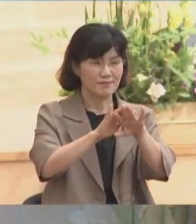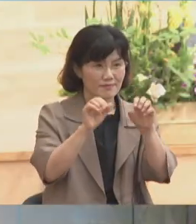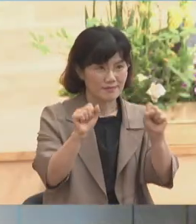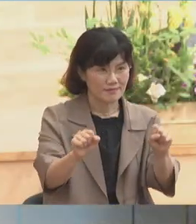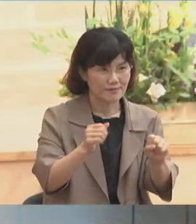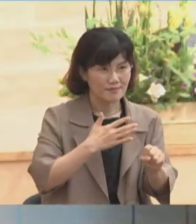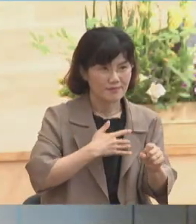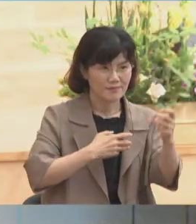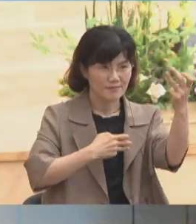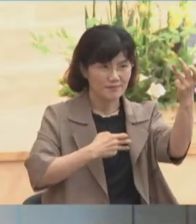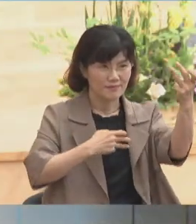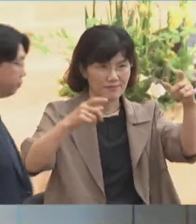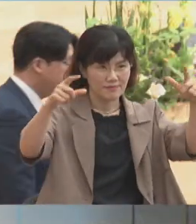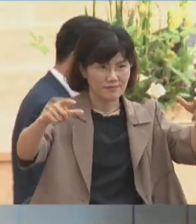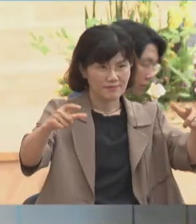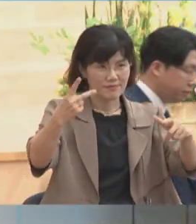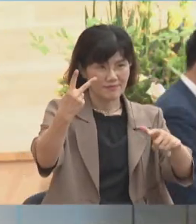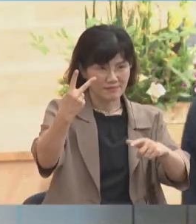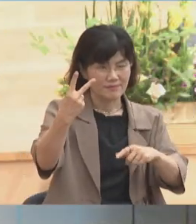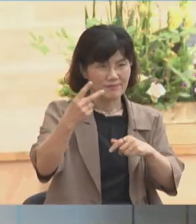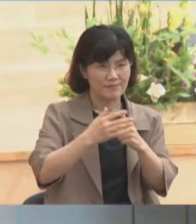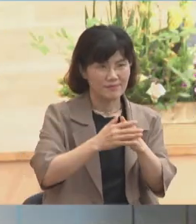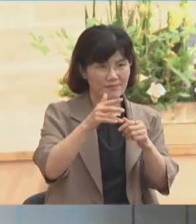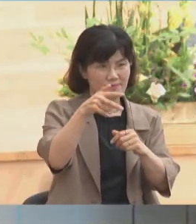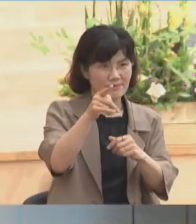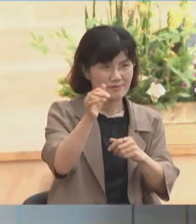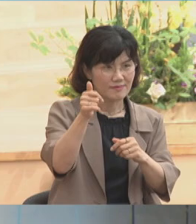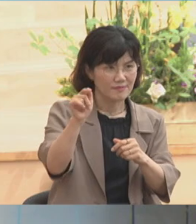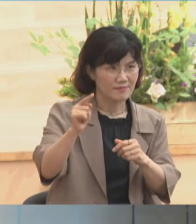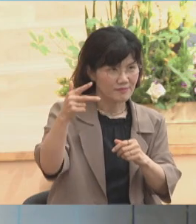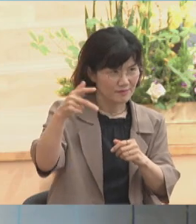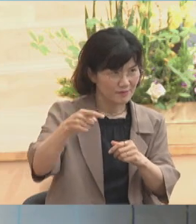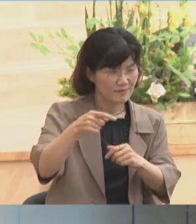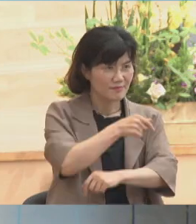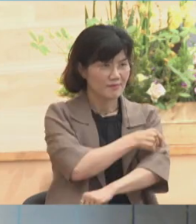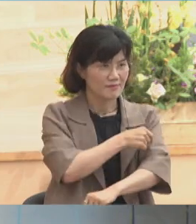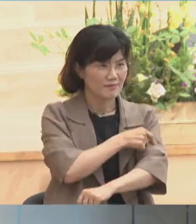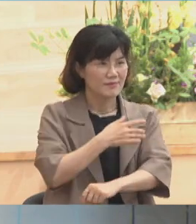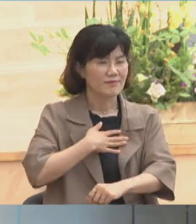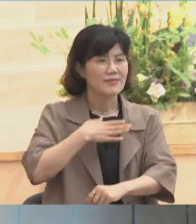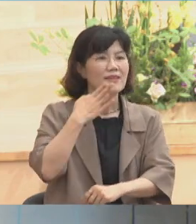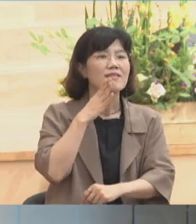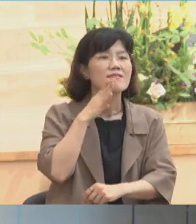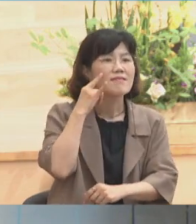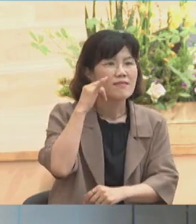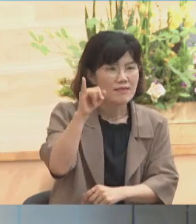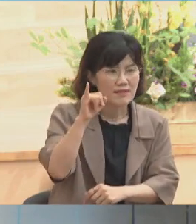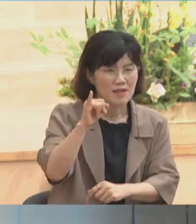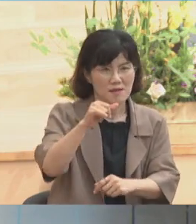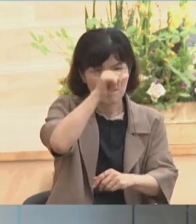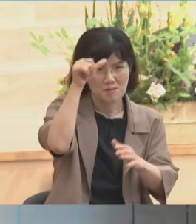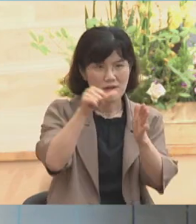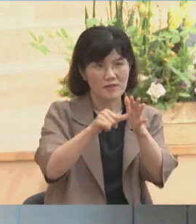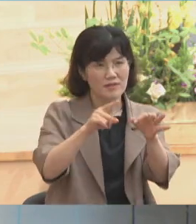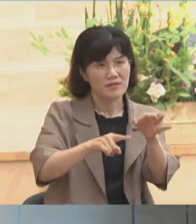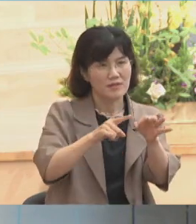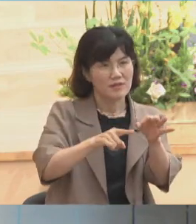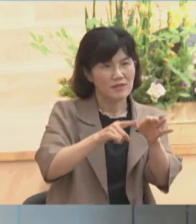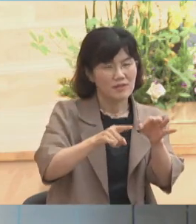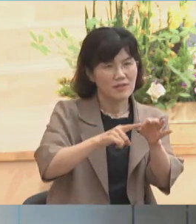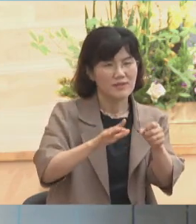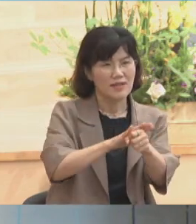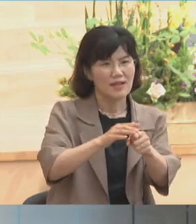안녕하세요. 저는 13교구 2구역 정연주 집사입니다. 저희 친정 어머니는 평생 절에 다니면서